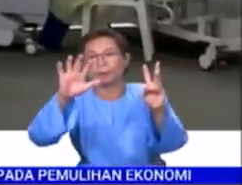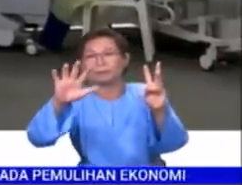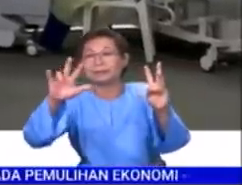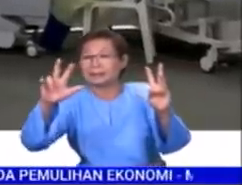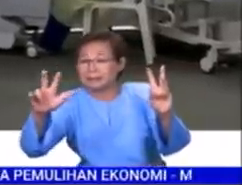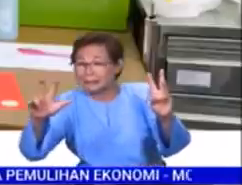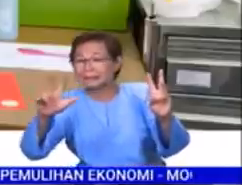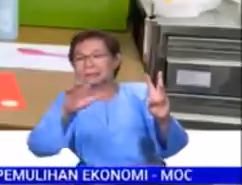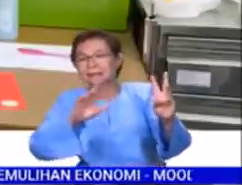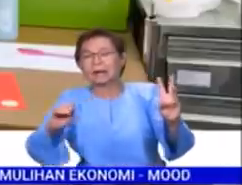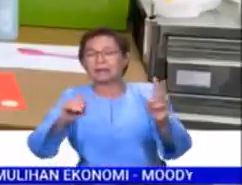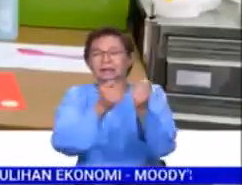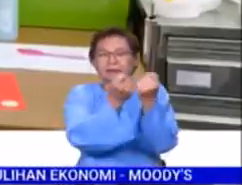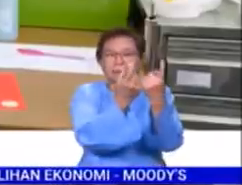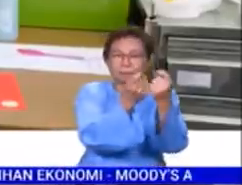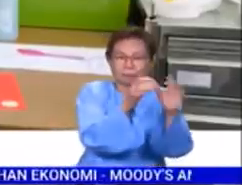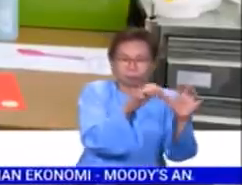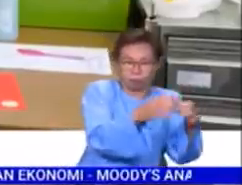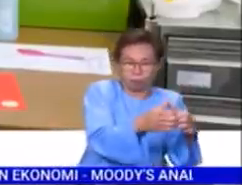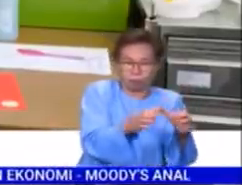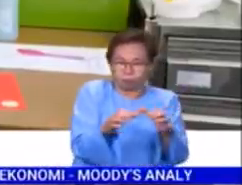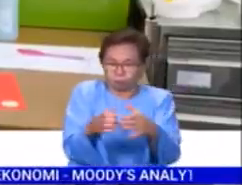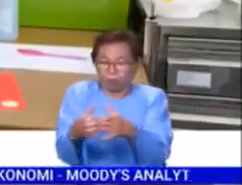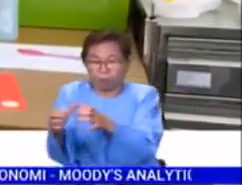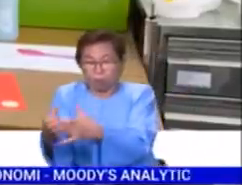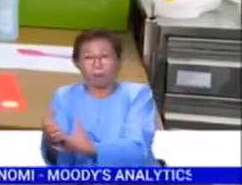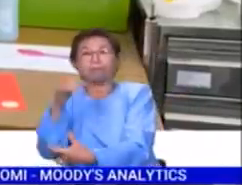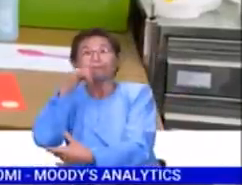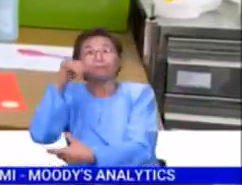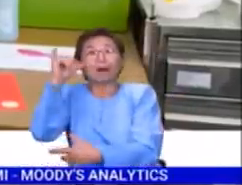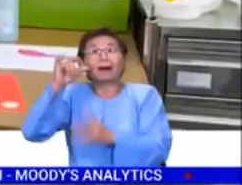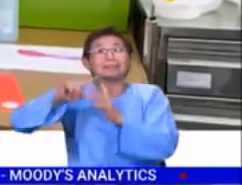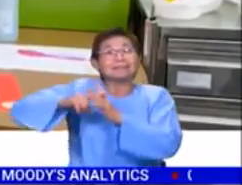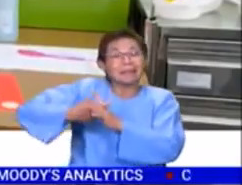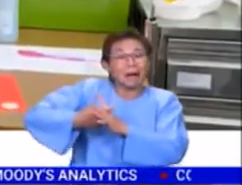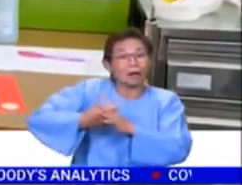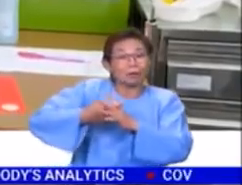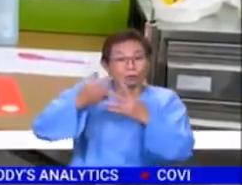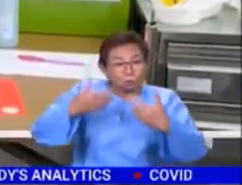61,453 dan 11 kluster. Sejak semalam, Singapura